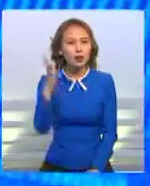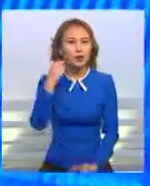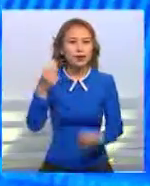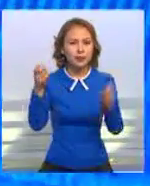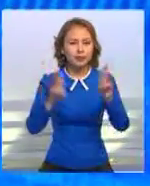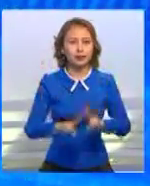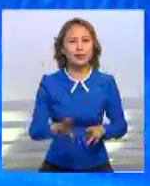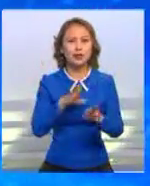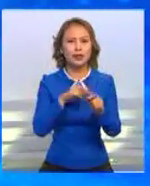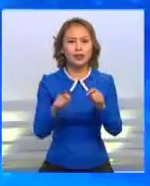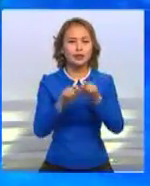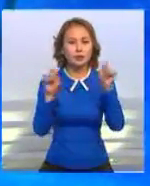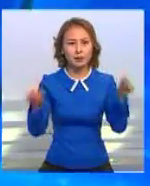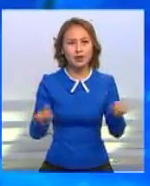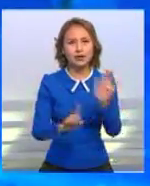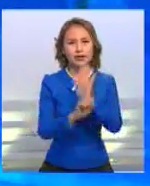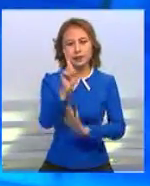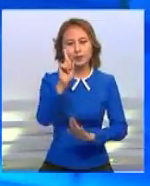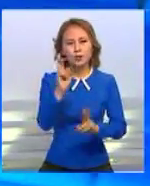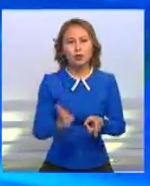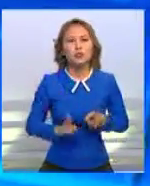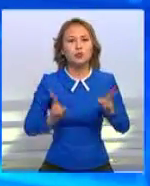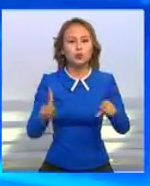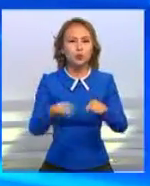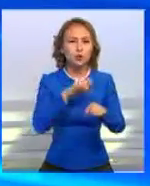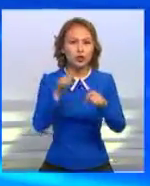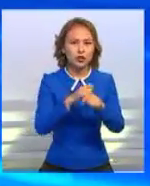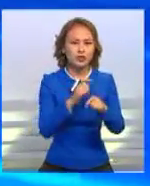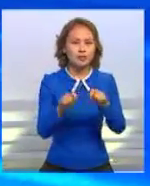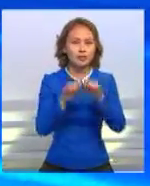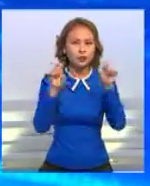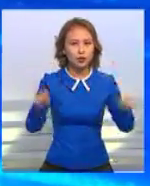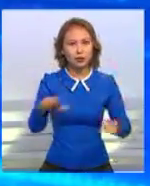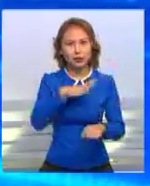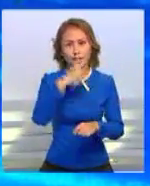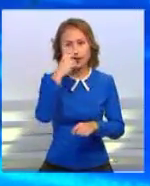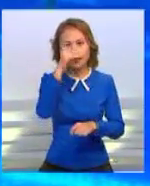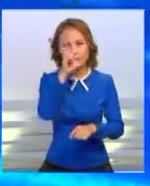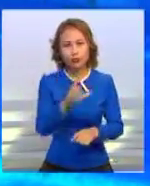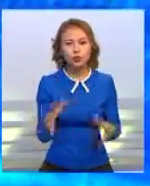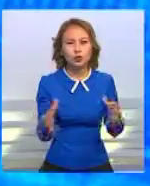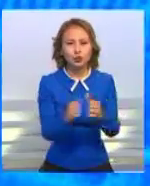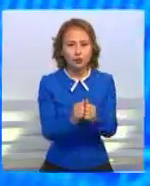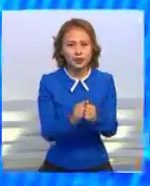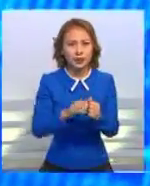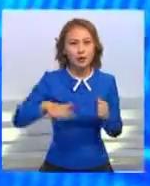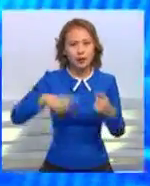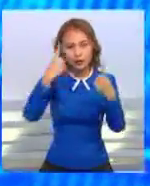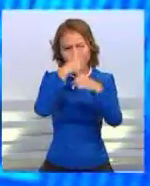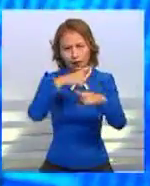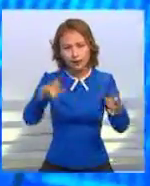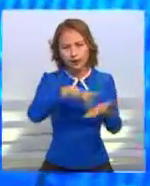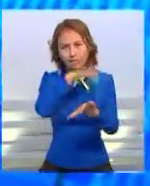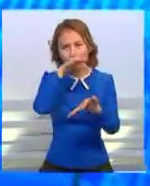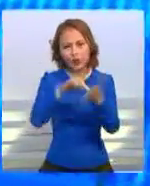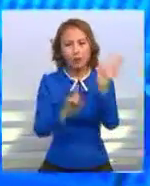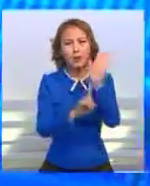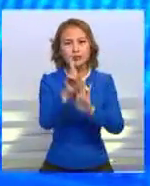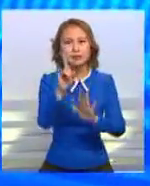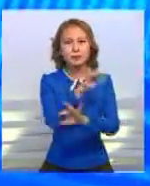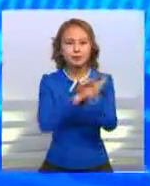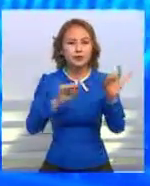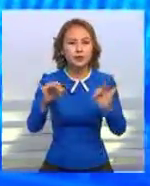Алматыда арнайы операция өтіп, оның барысында қылмыстық құқық бұзушылық жасады деген күдікпен 2 адам тұтқындалды деп хабарлайды қалалық ішкі